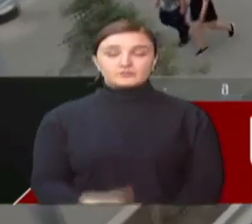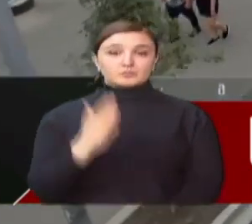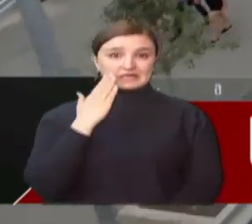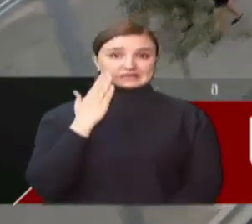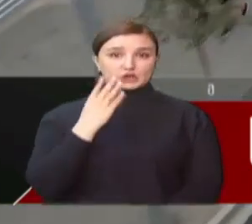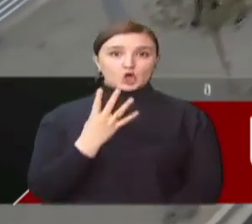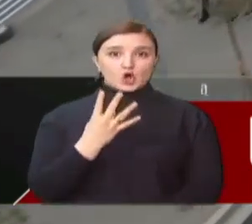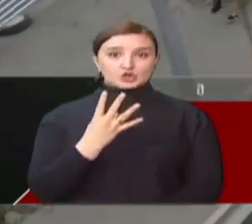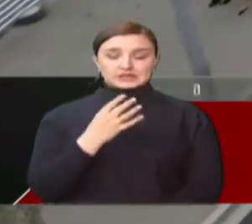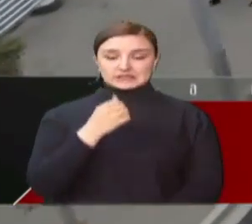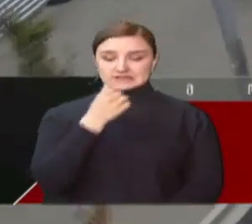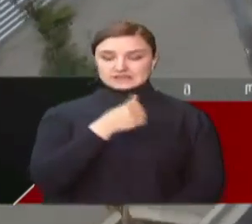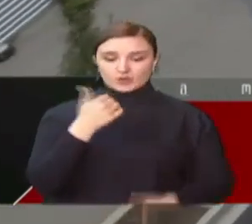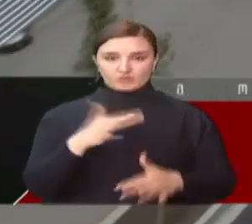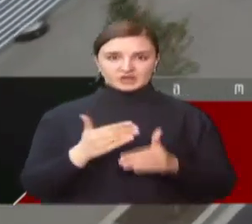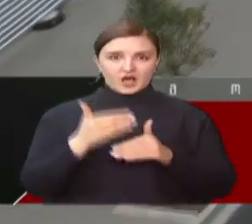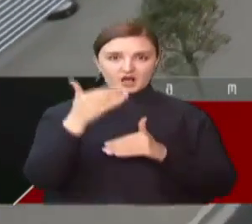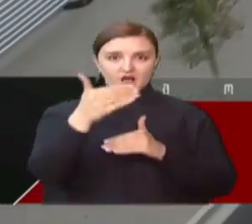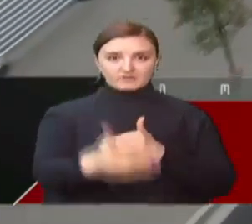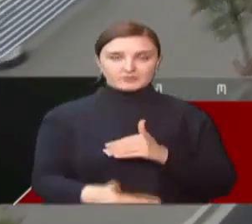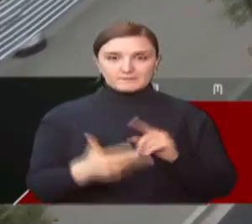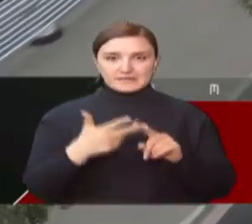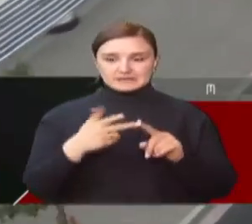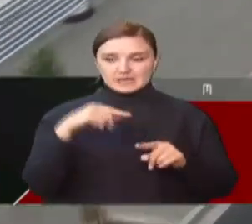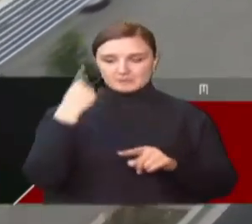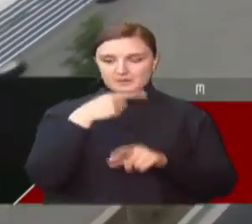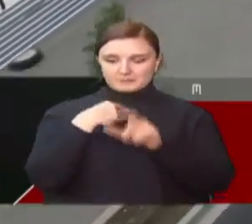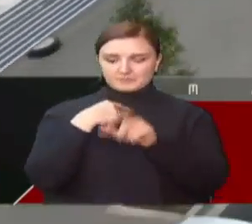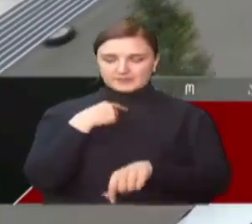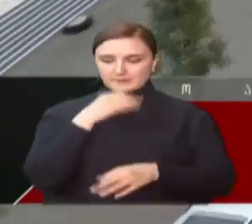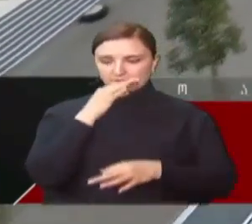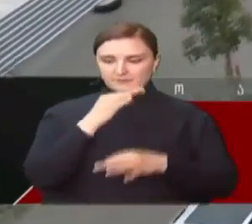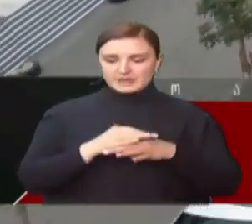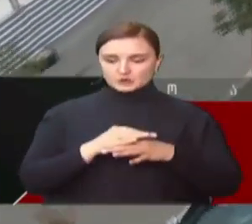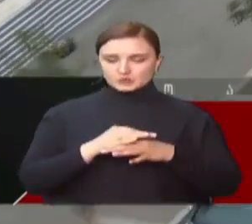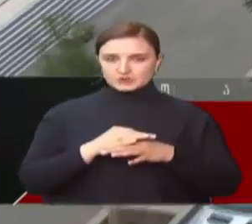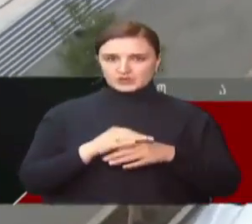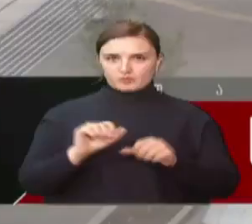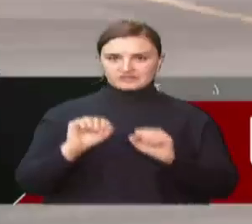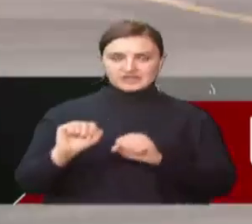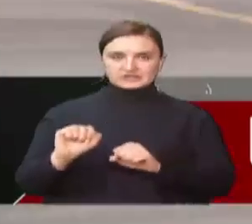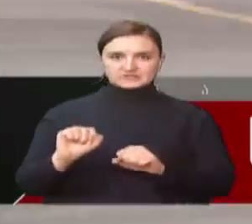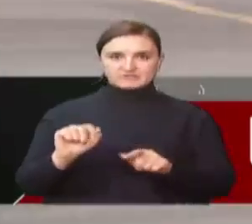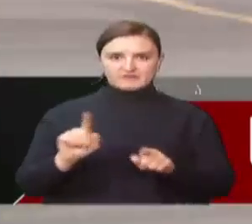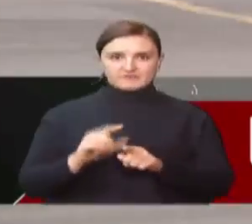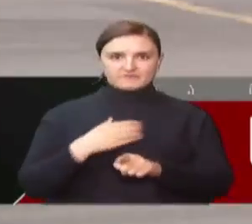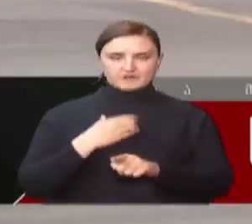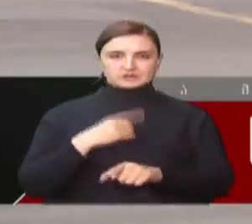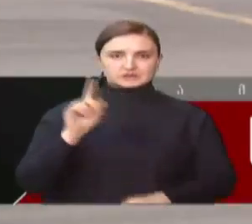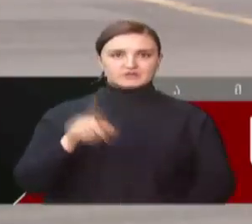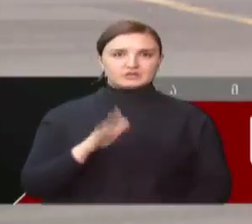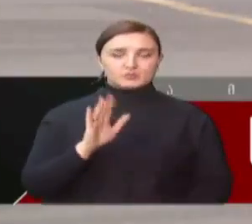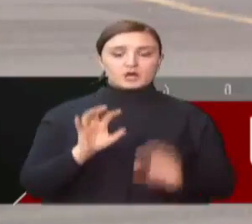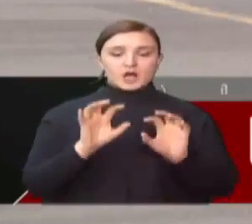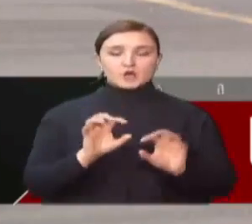Martalia 4 წლის დაგვიანებით, თუმცა მესამე პირისადმი პასუხისმგებლობის დაზღვევა სავალდებულო მაინც გახდება. Კანონი,